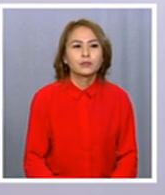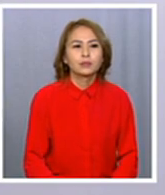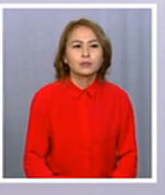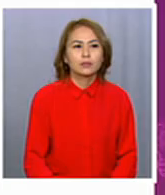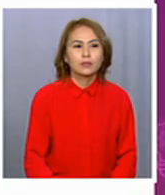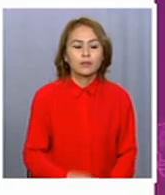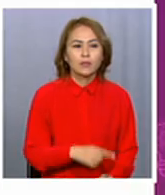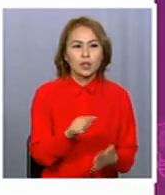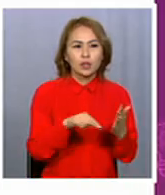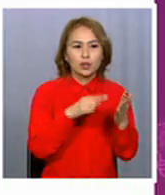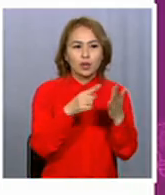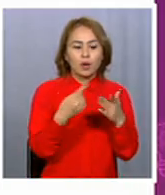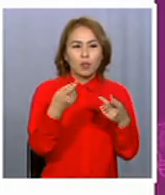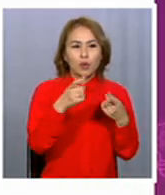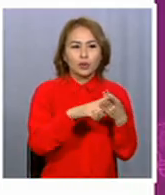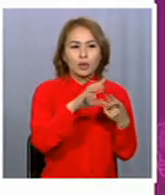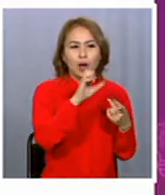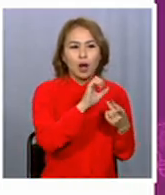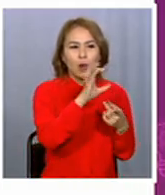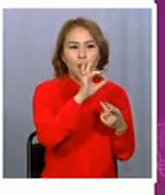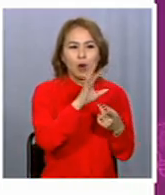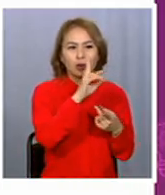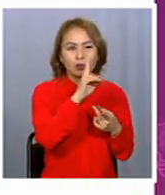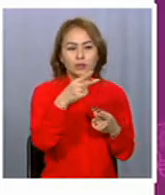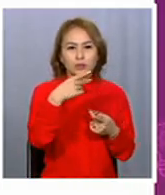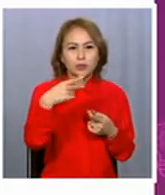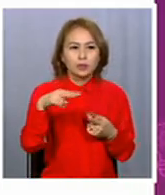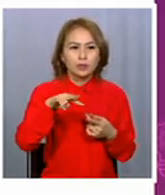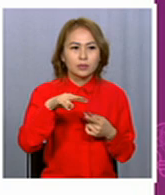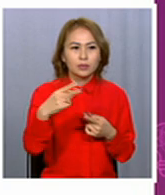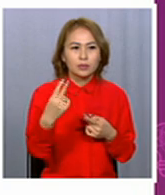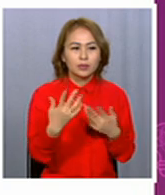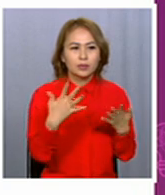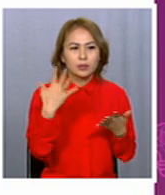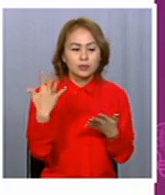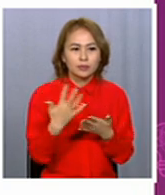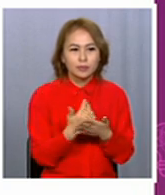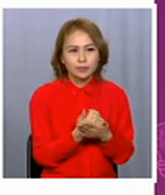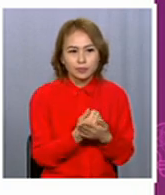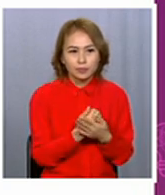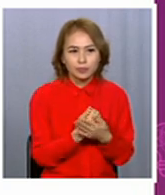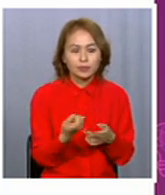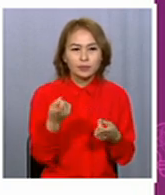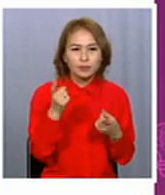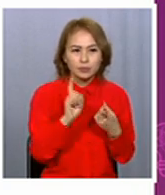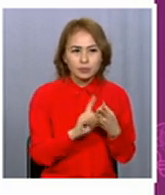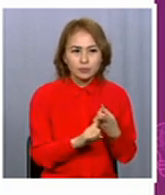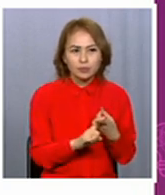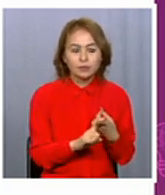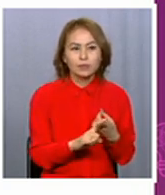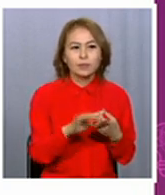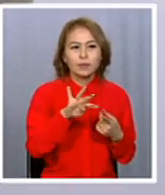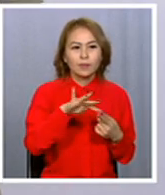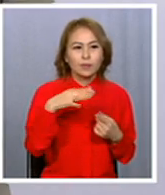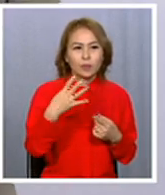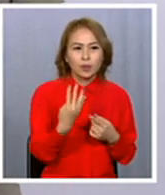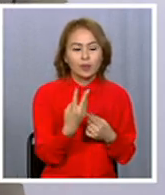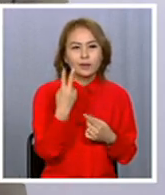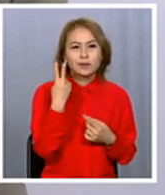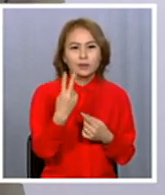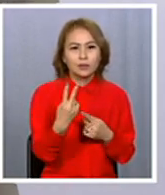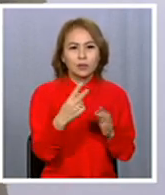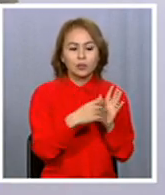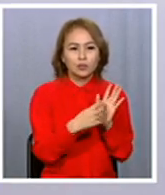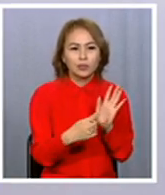сұрақ бойынша біз АОК мен БОК-ны табу керек болса, жаңа анықтамаға байланысты біз 44-ті 2-ге бөле